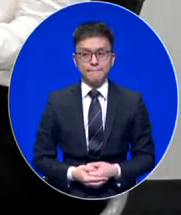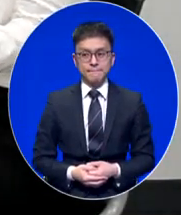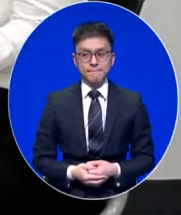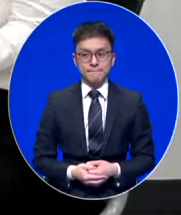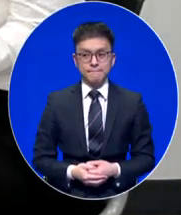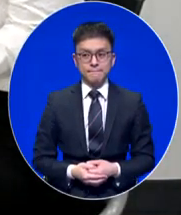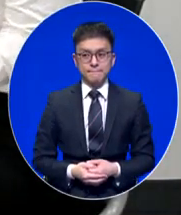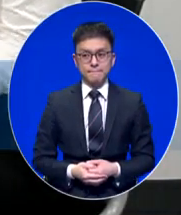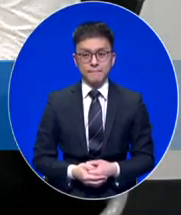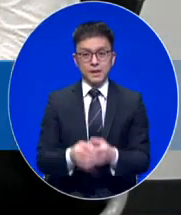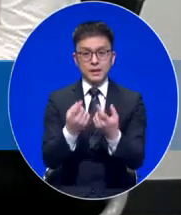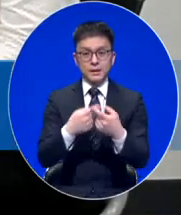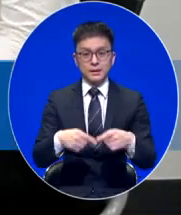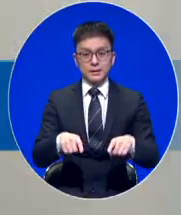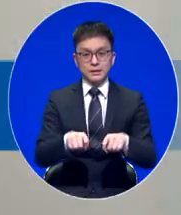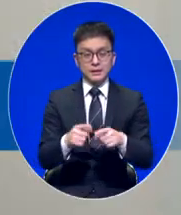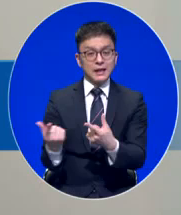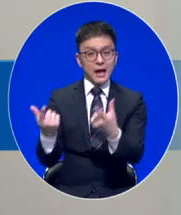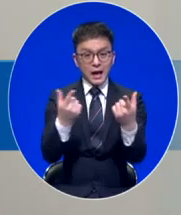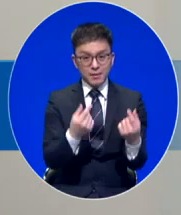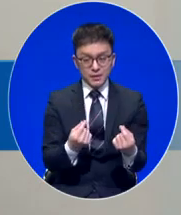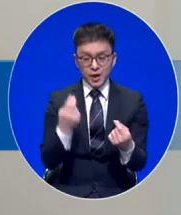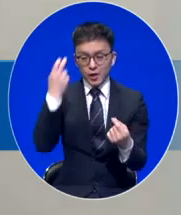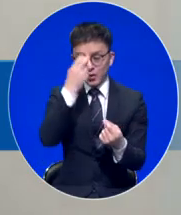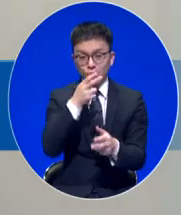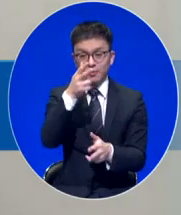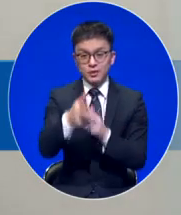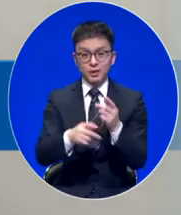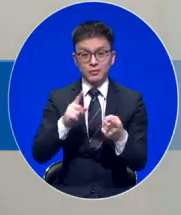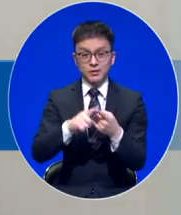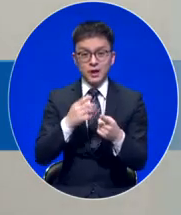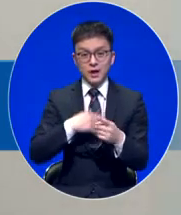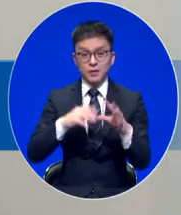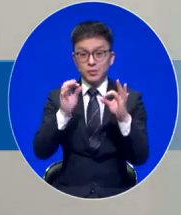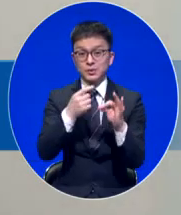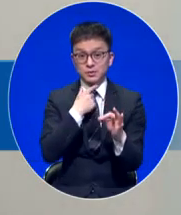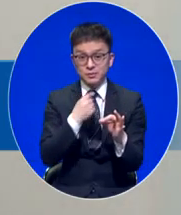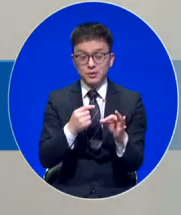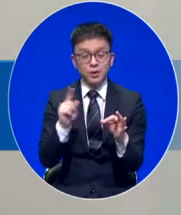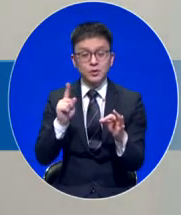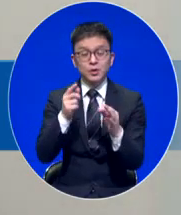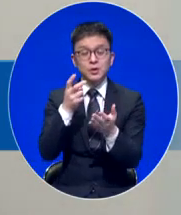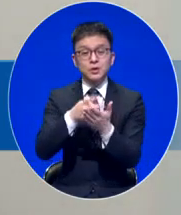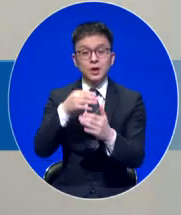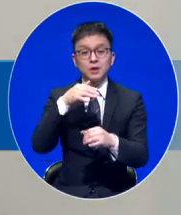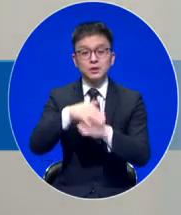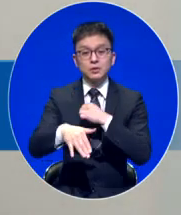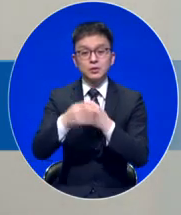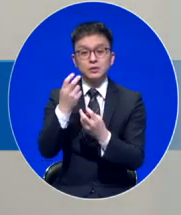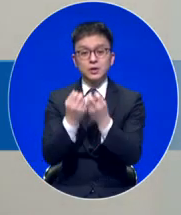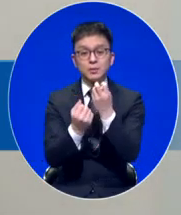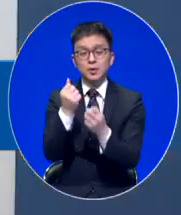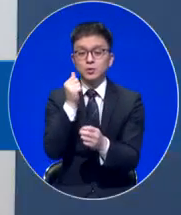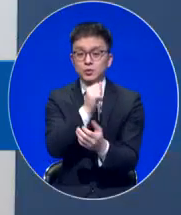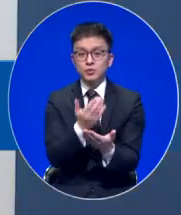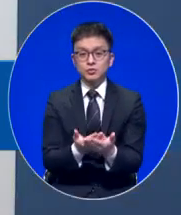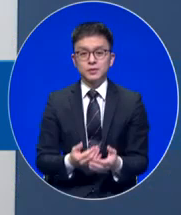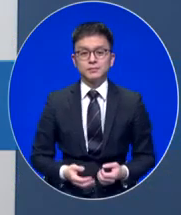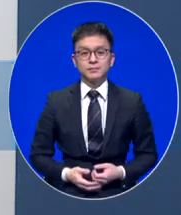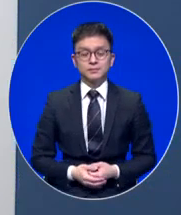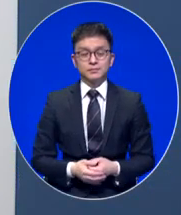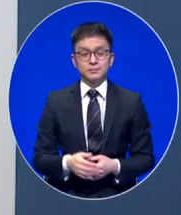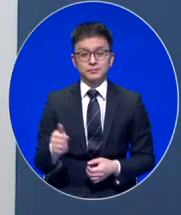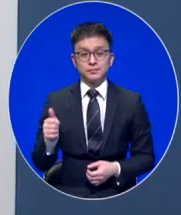다 함께 돌봄 사업 에 대해서 오늘 알아볼 텐데요 어떤 제도 인 지 먼저 간단히 설명해 주시죠 근데